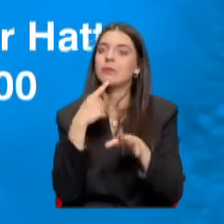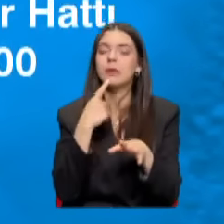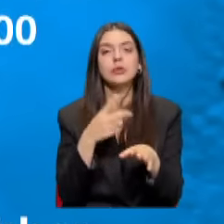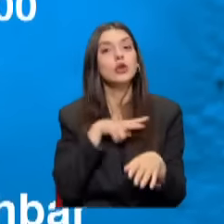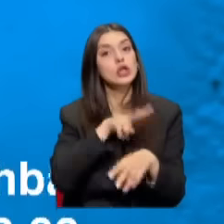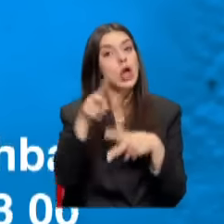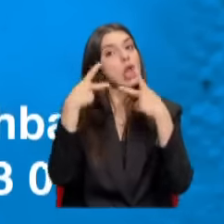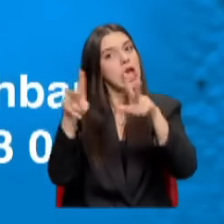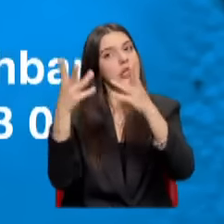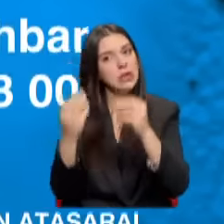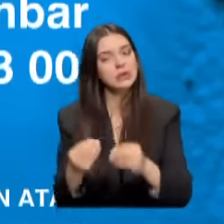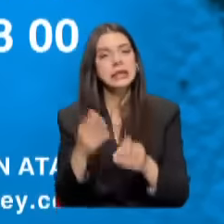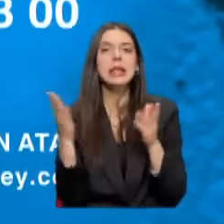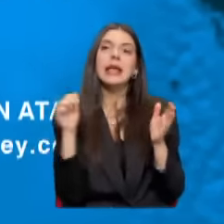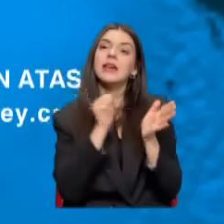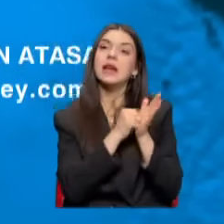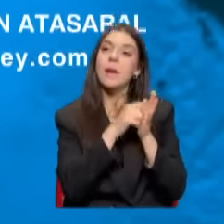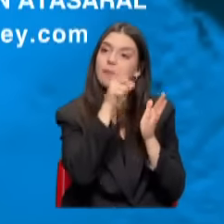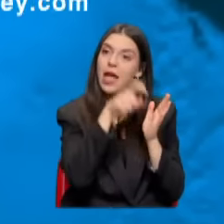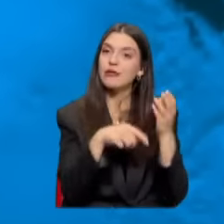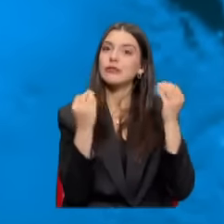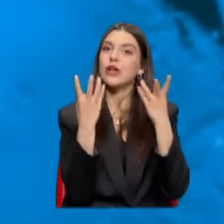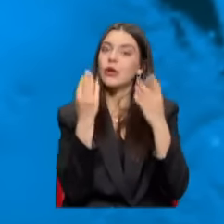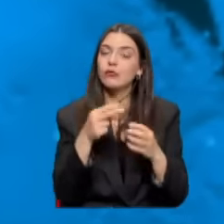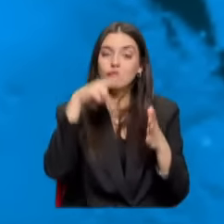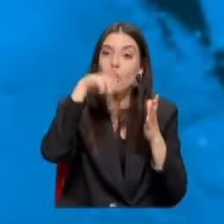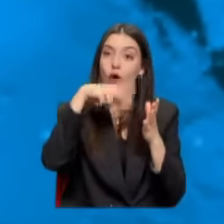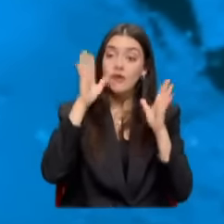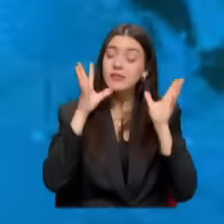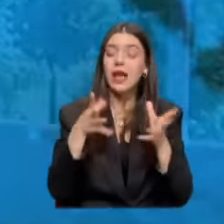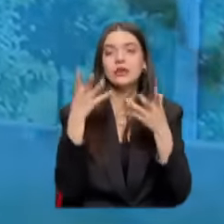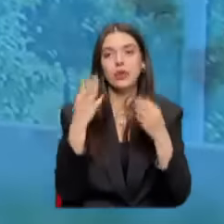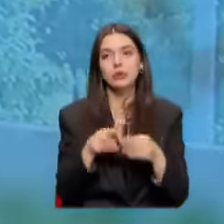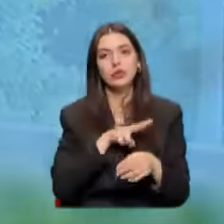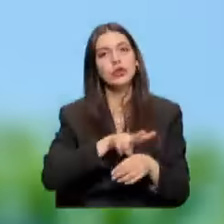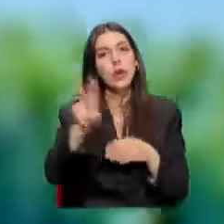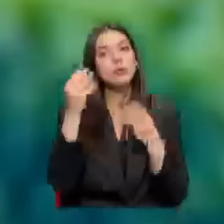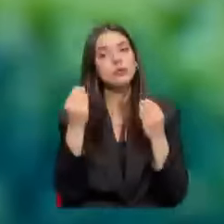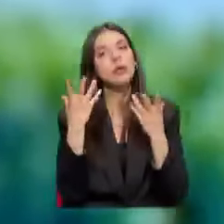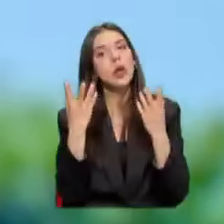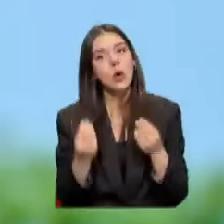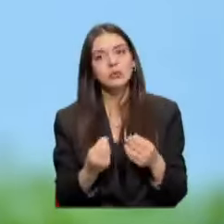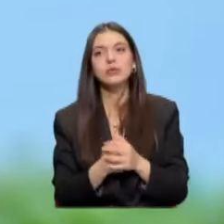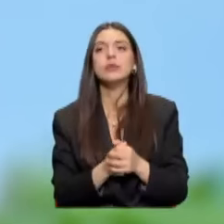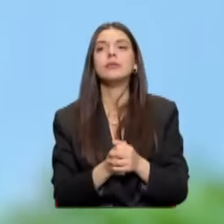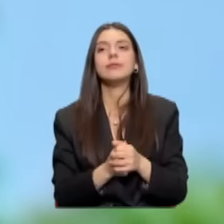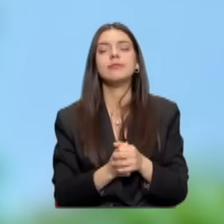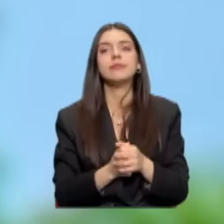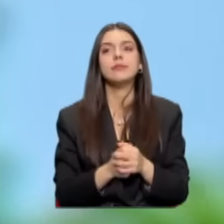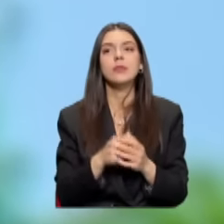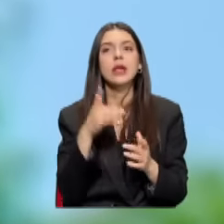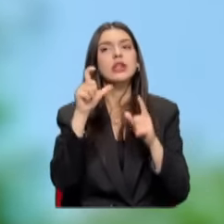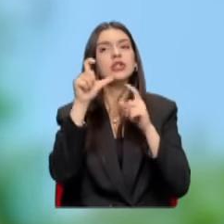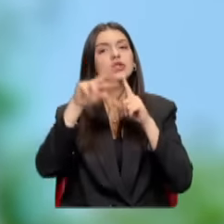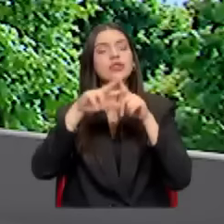olsun kapağa kadar güzel olsun okuru bol olsun efendim yolculuğu da o kadar güzel olsun diyelim